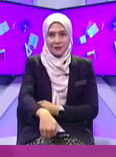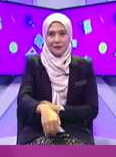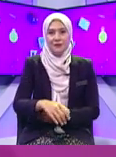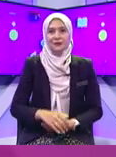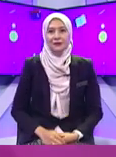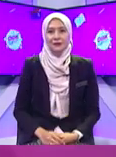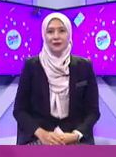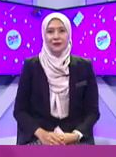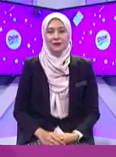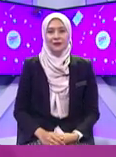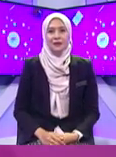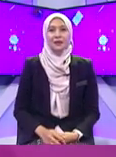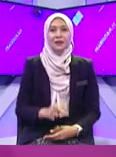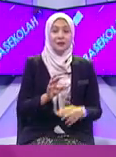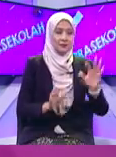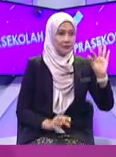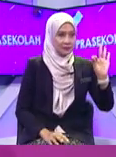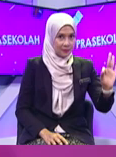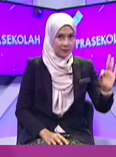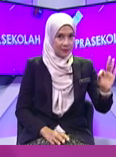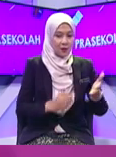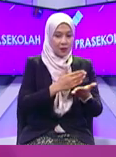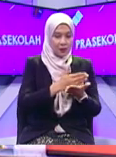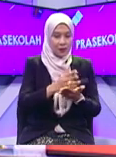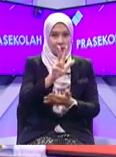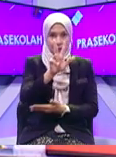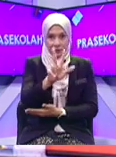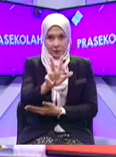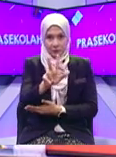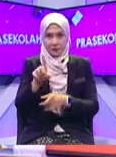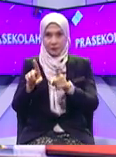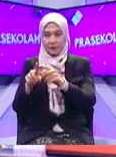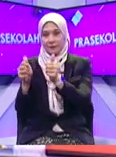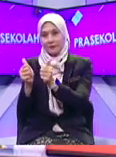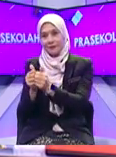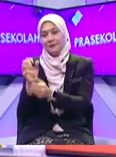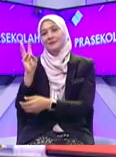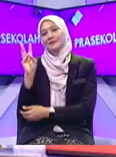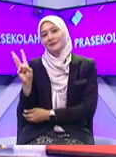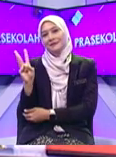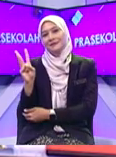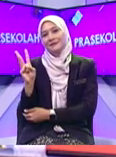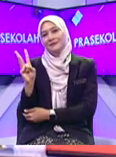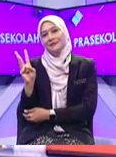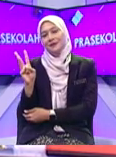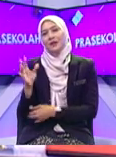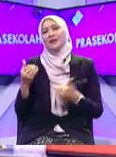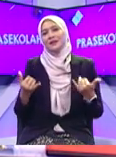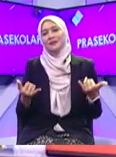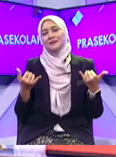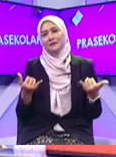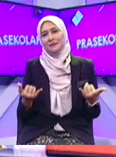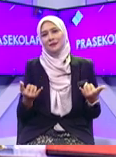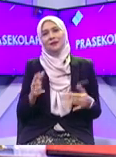jadi 9 tolak 3 = 6 setaka 3 permainan ini